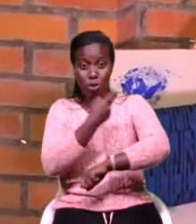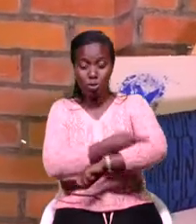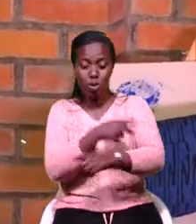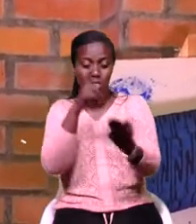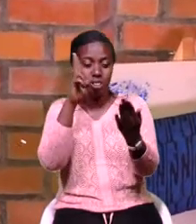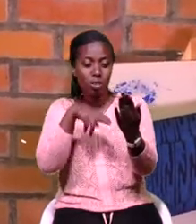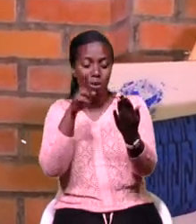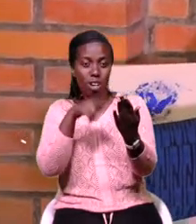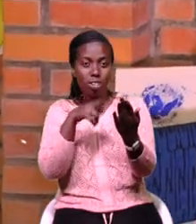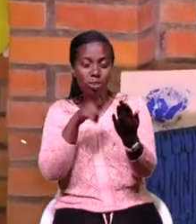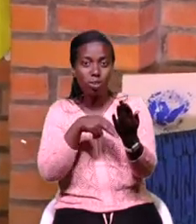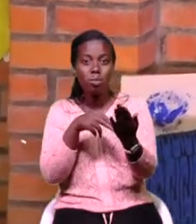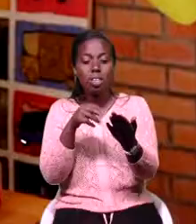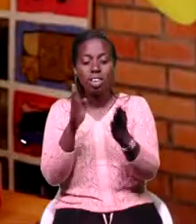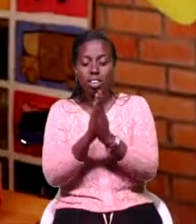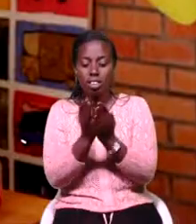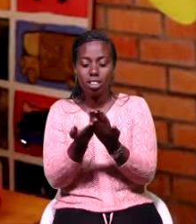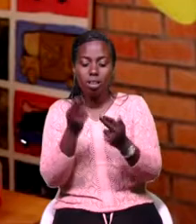twasomye igitabo cyitwa